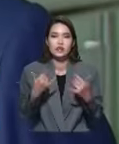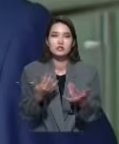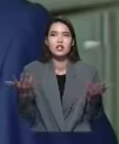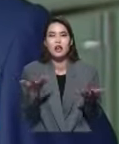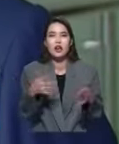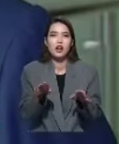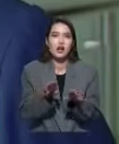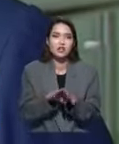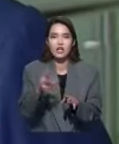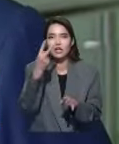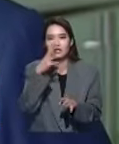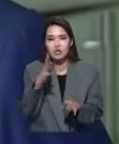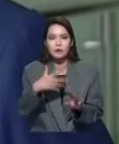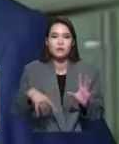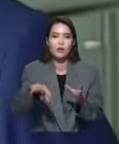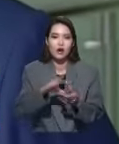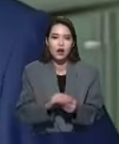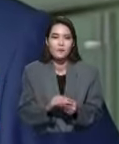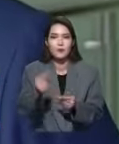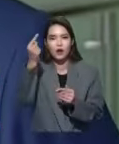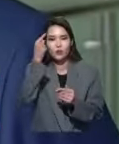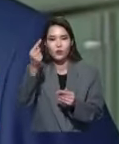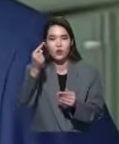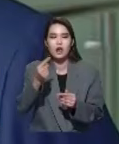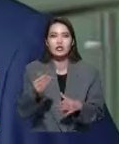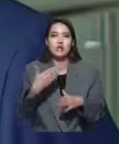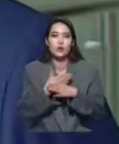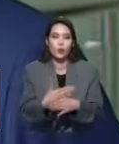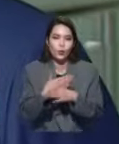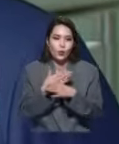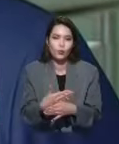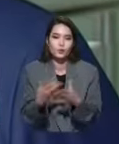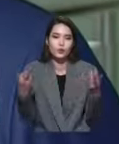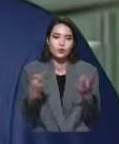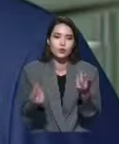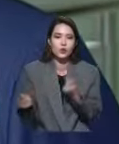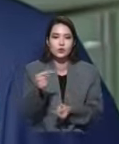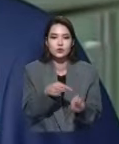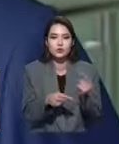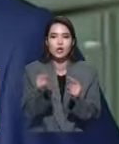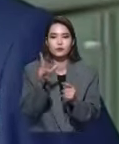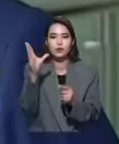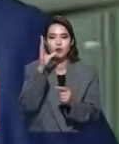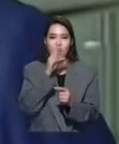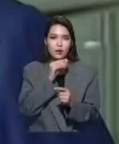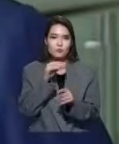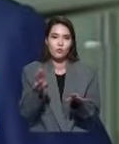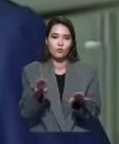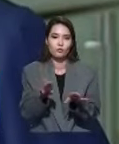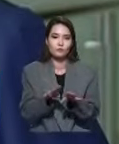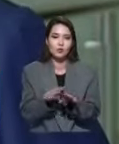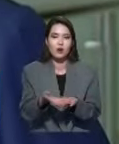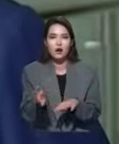болмасын, егер әр бір нәрсе ойланып, байып пен істелінсе, енді ол жерде өте қиын ғой. Адамның енді әр бір